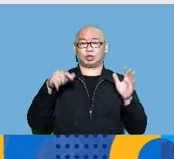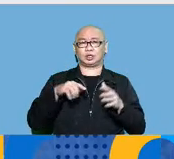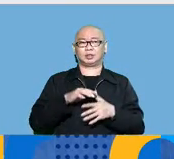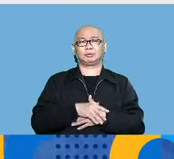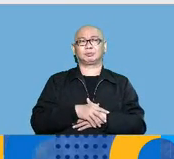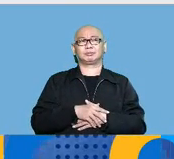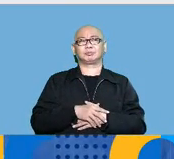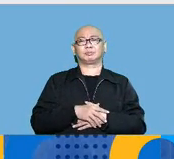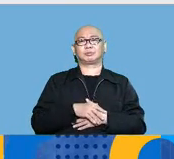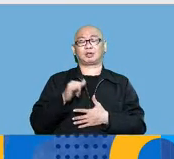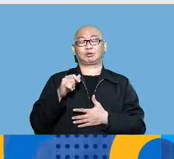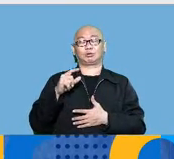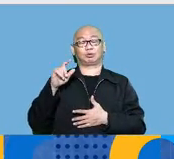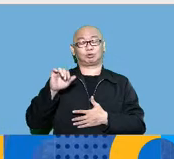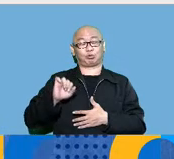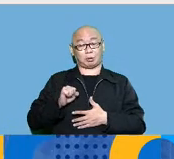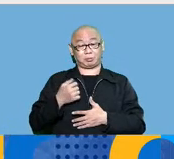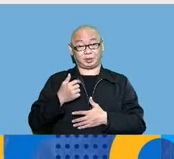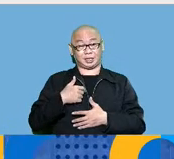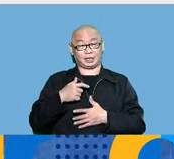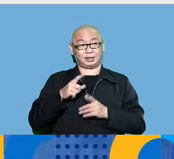yang setia ke saya.